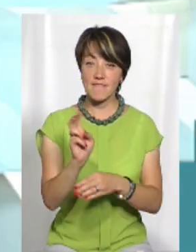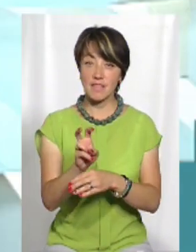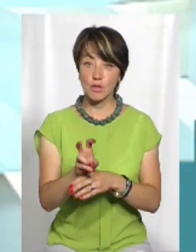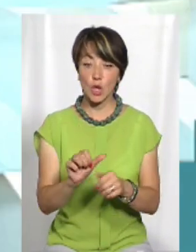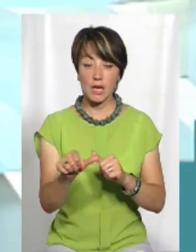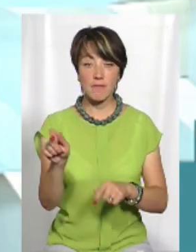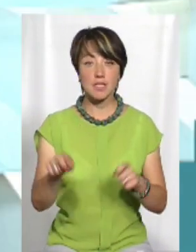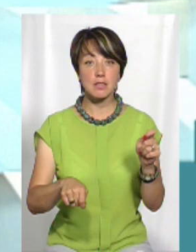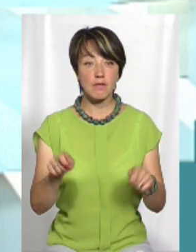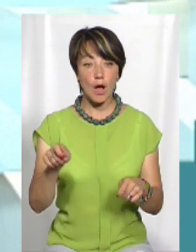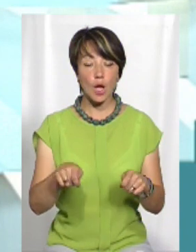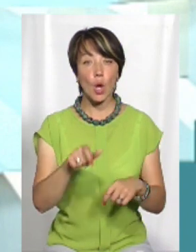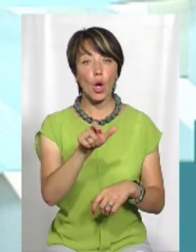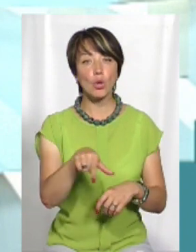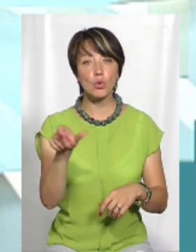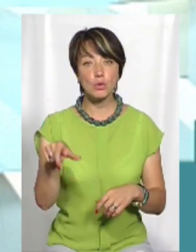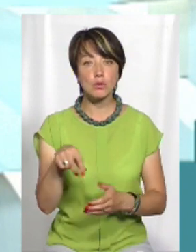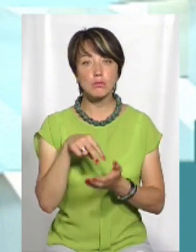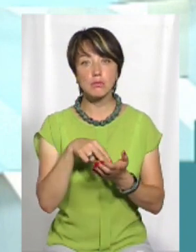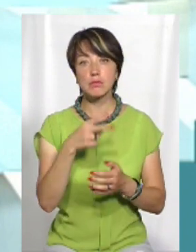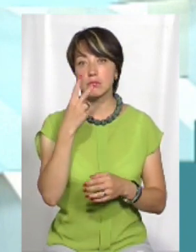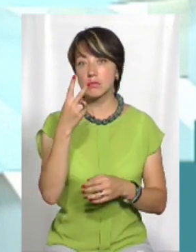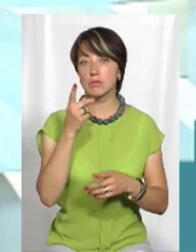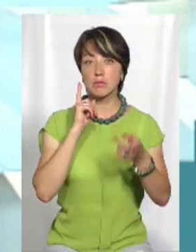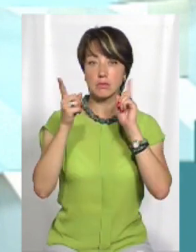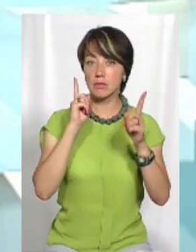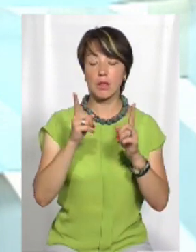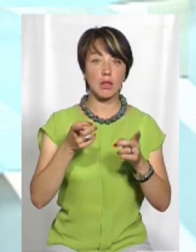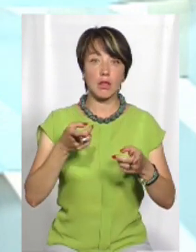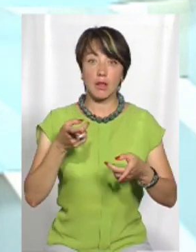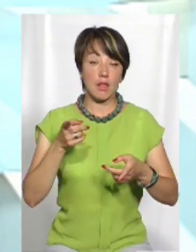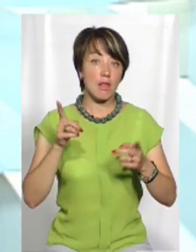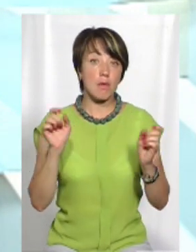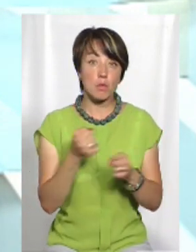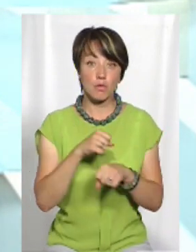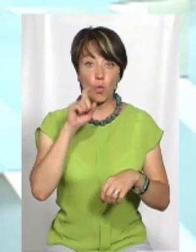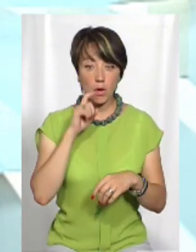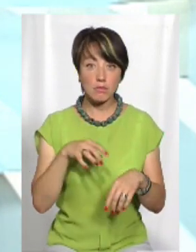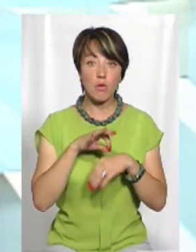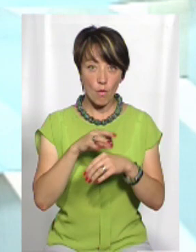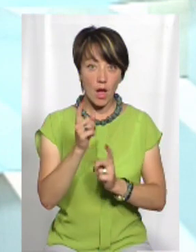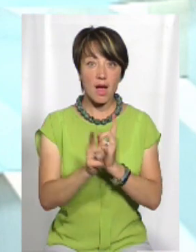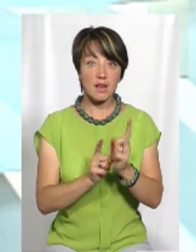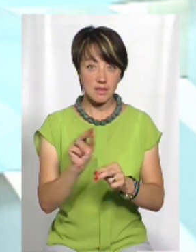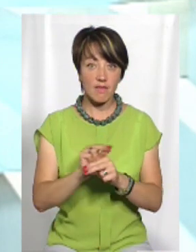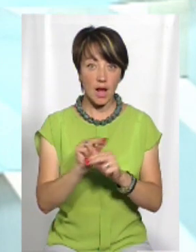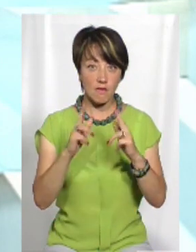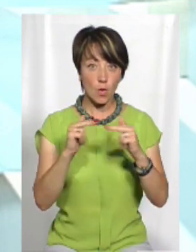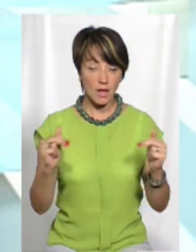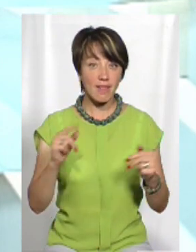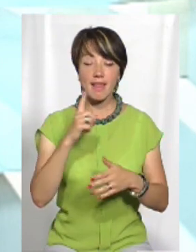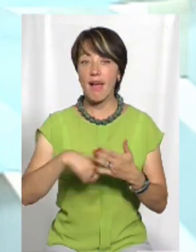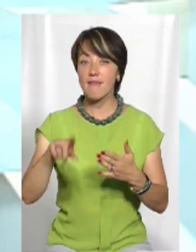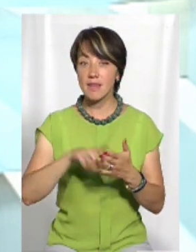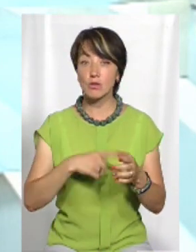того фестивалю. Люди стоять і вони шоковані, кажуть, невже в Україні проводять реставрацію фортець? Вони